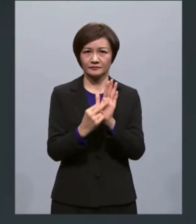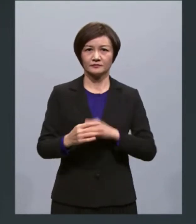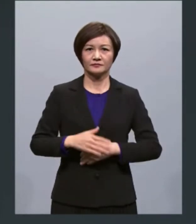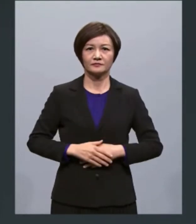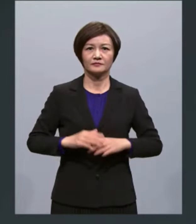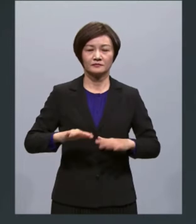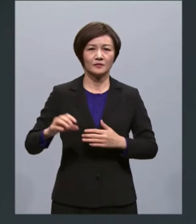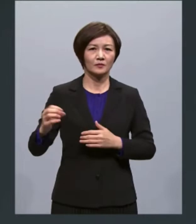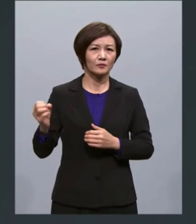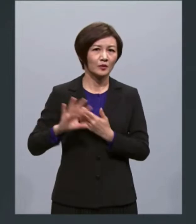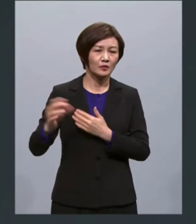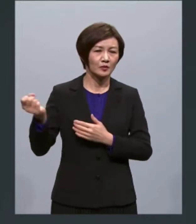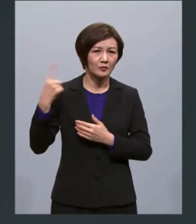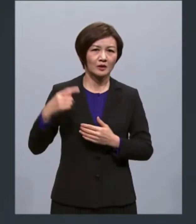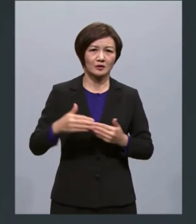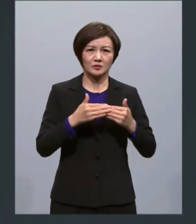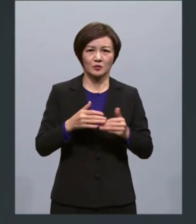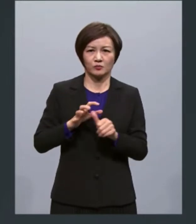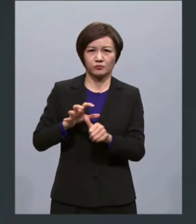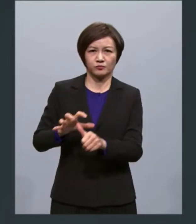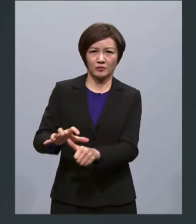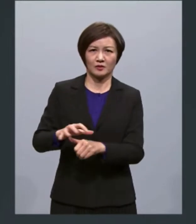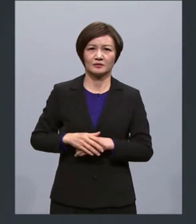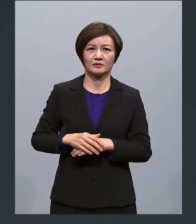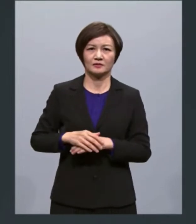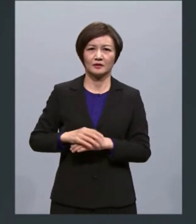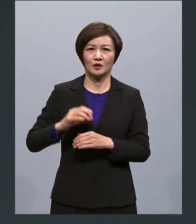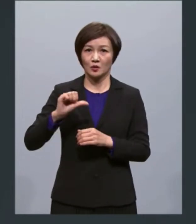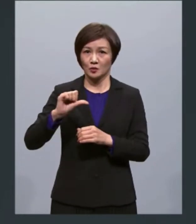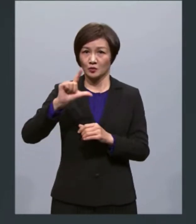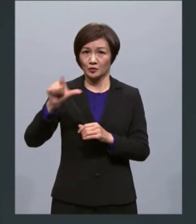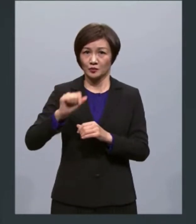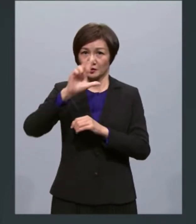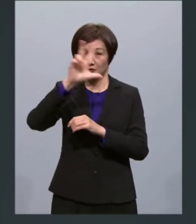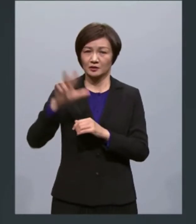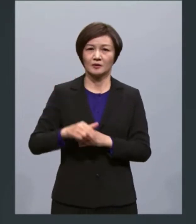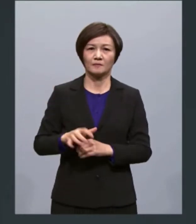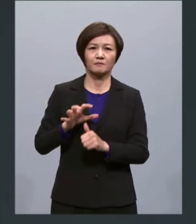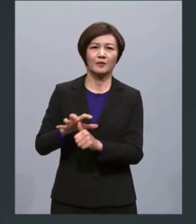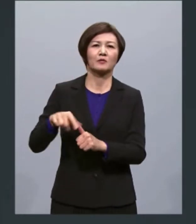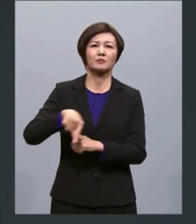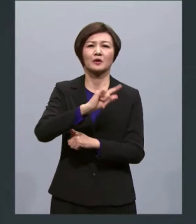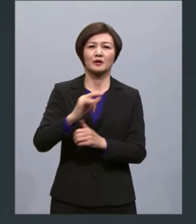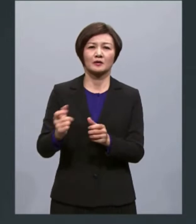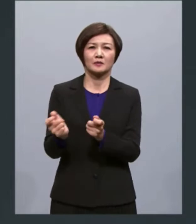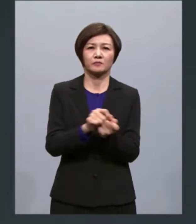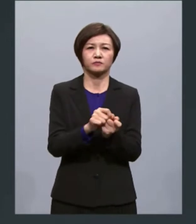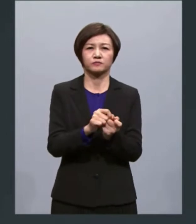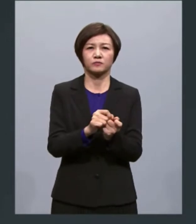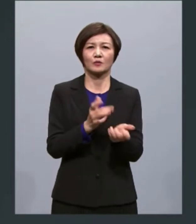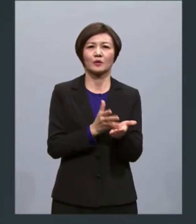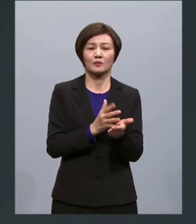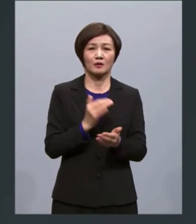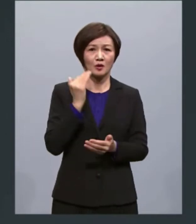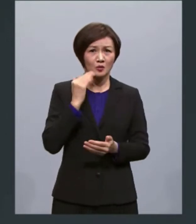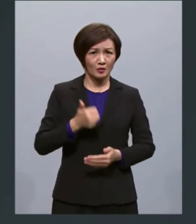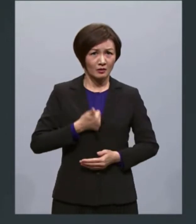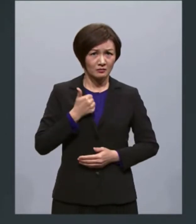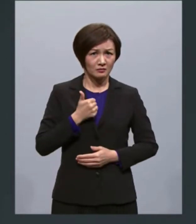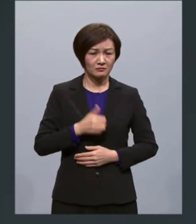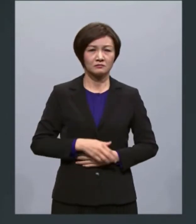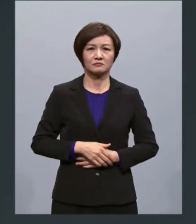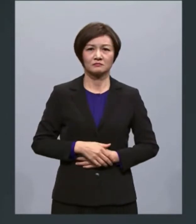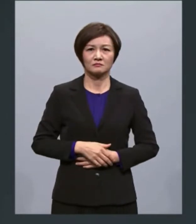今天外传中共施压台湾的五月天乐团，要他们发表亲中的言论，如果属实，我们就必